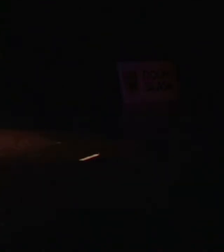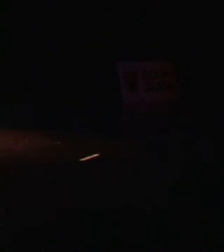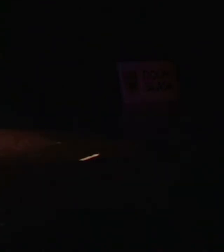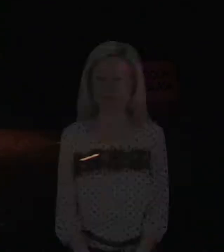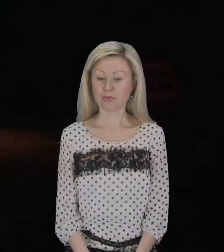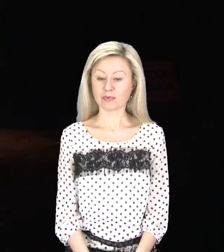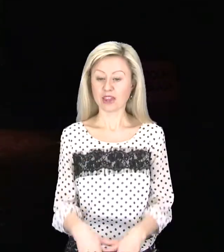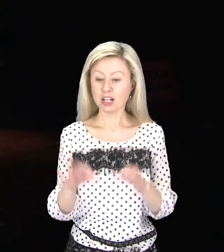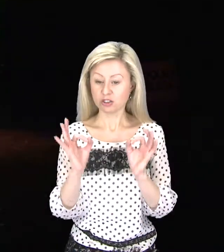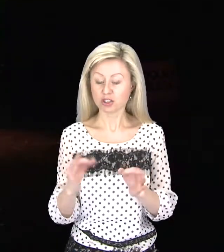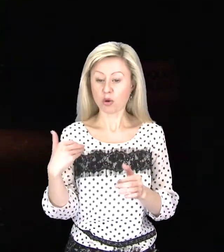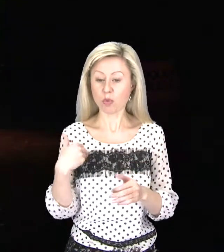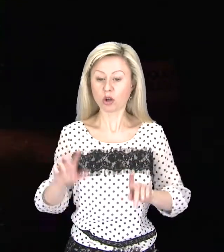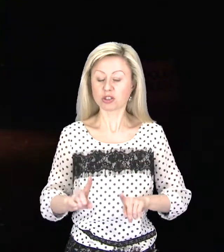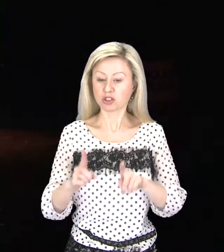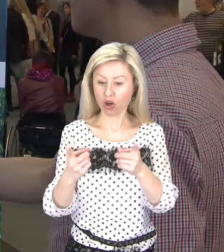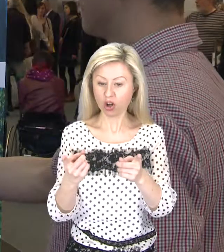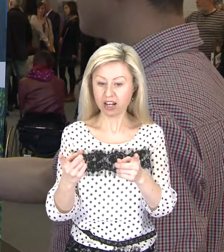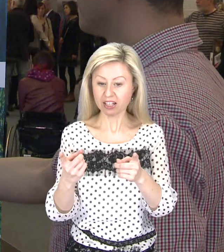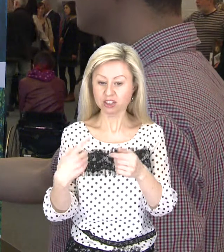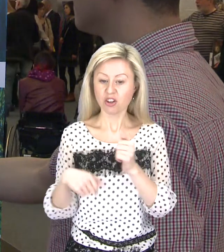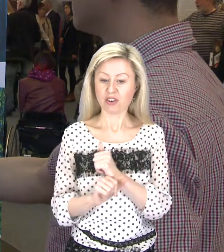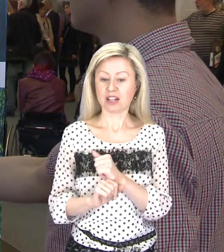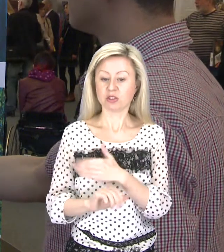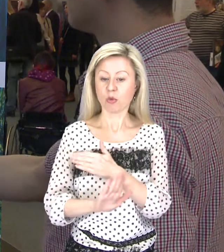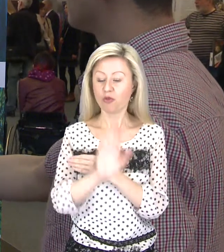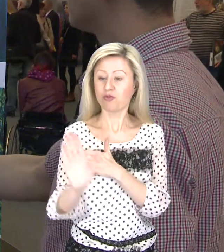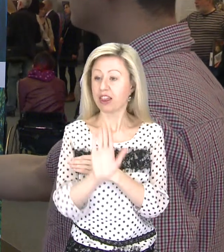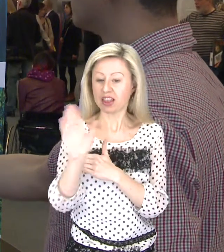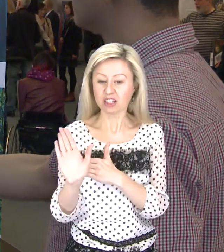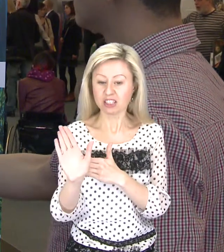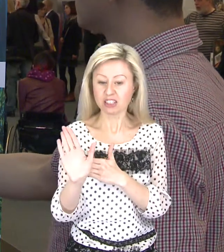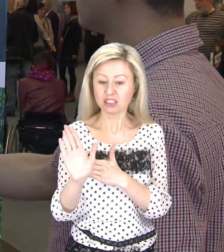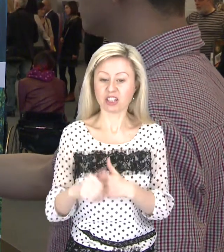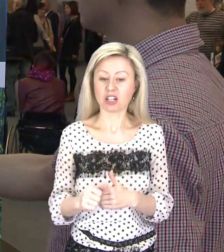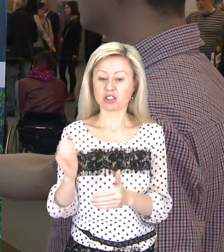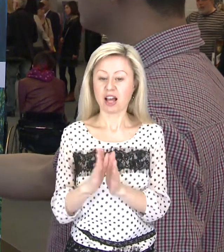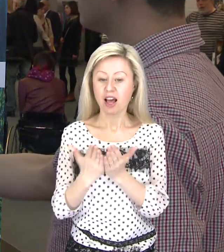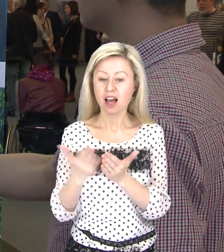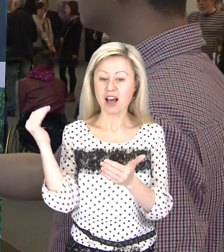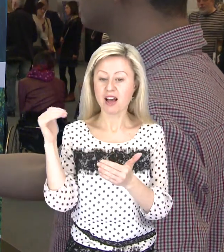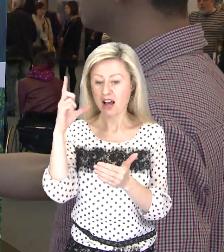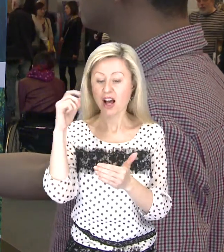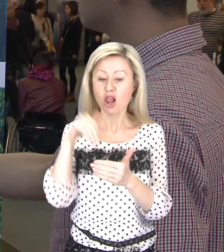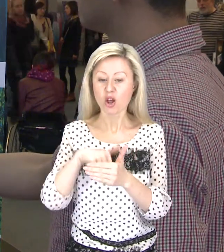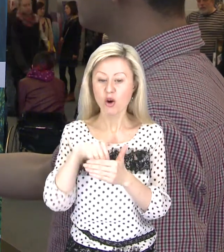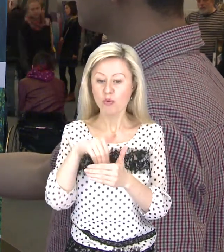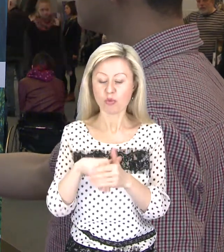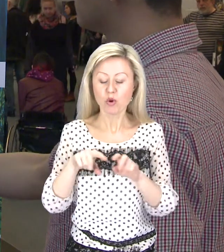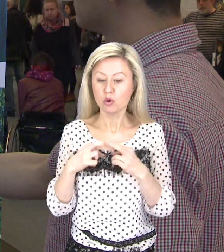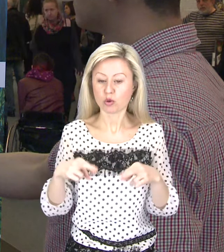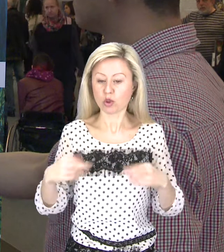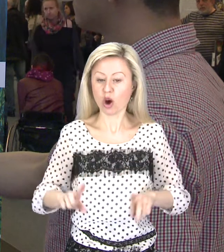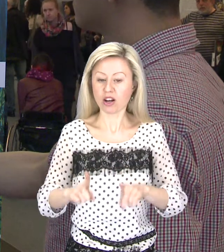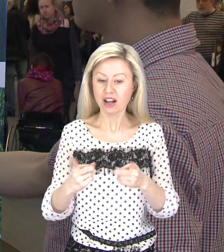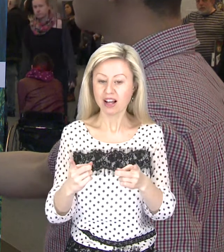Dzisiaj zorganizowaliśmy wernisaż albumu, który łączy w sobie wszystkie organizacje. Łączy organizacje, przedstawiając